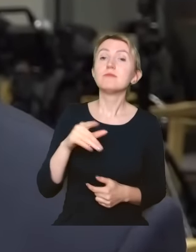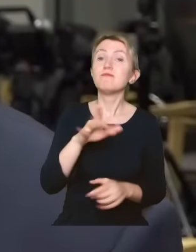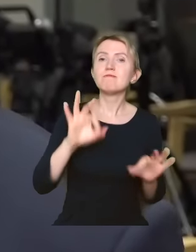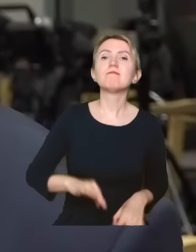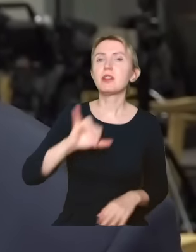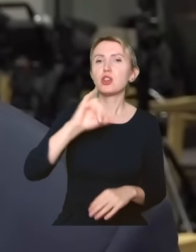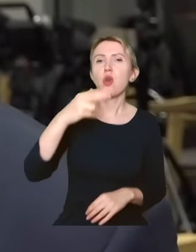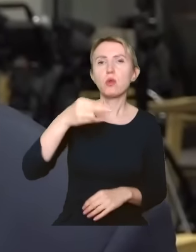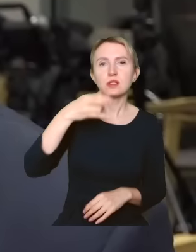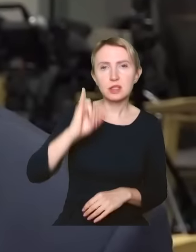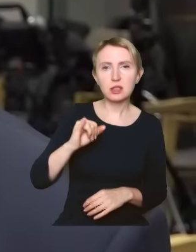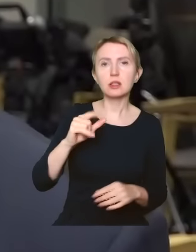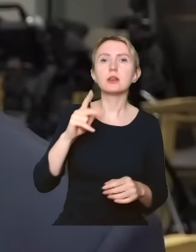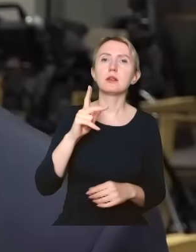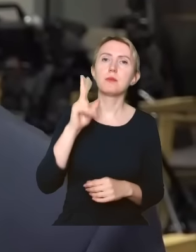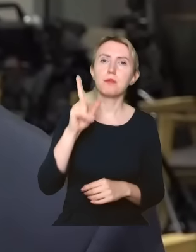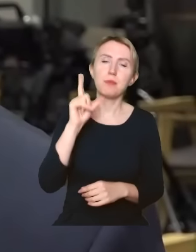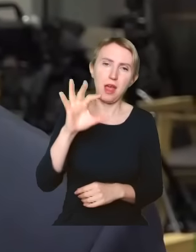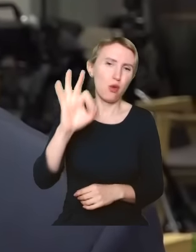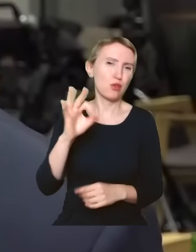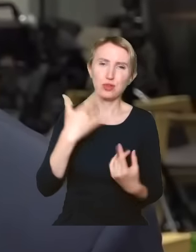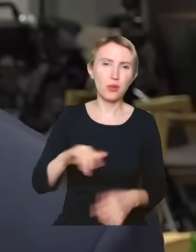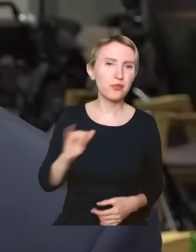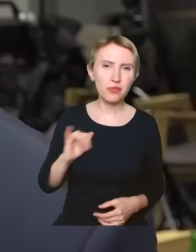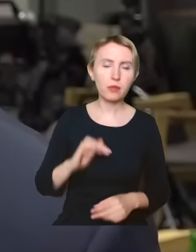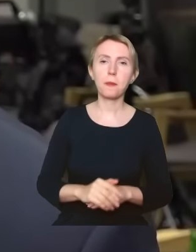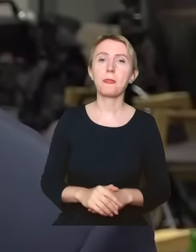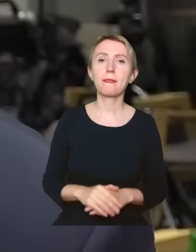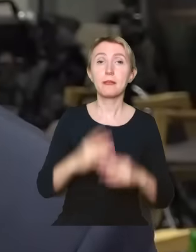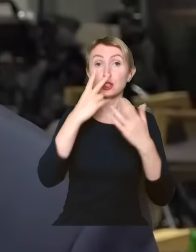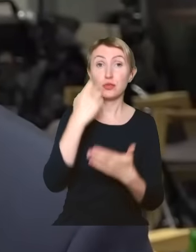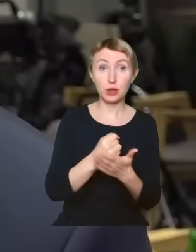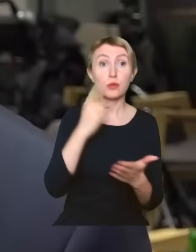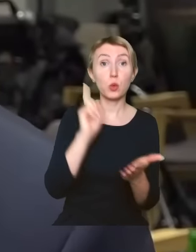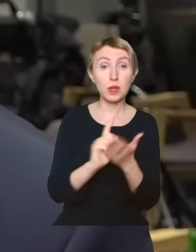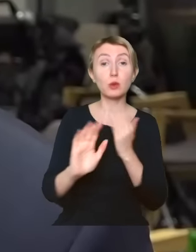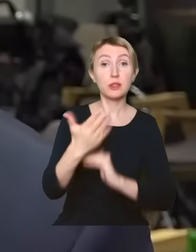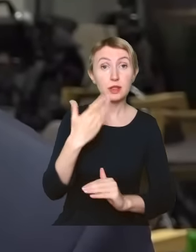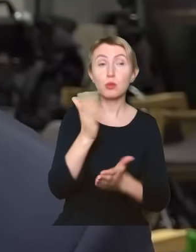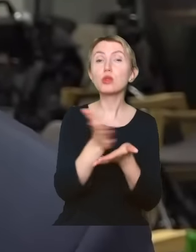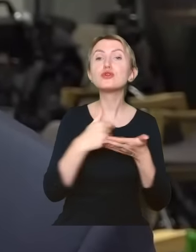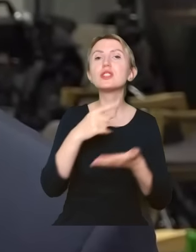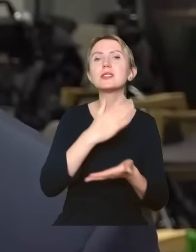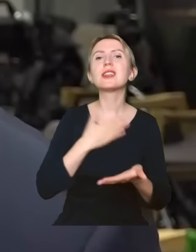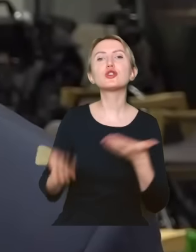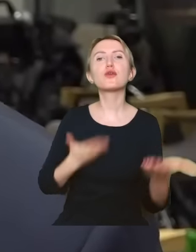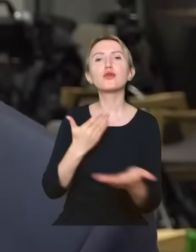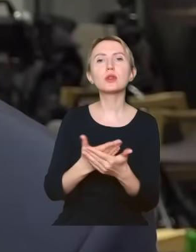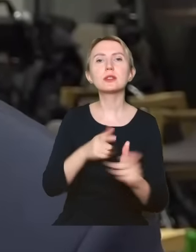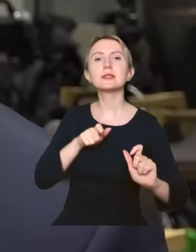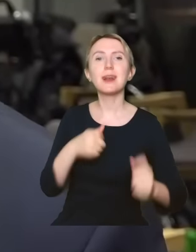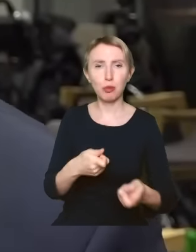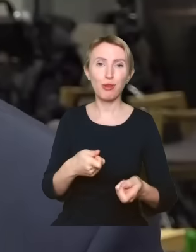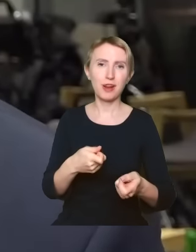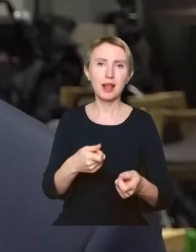Jońskiego i dla Platformy bardzo kłopotliwe. Ci świadkowie, których udało się wezwać, bo oni też część naszych wniosków po prostu zablokowali, ale